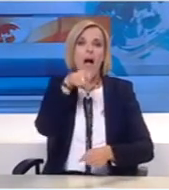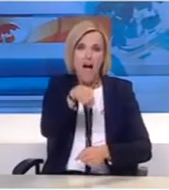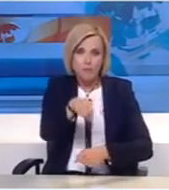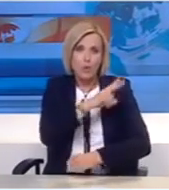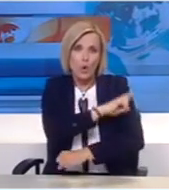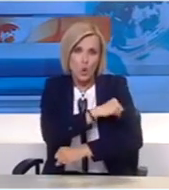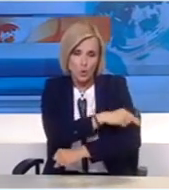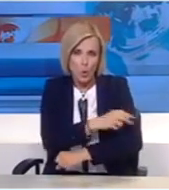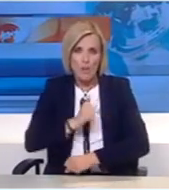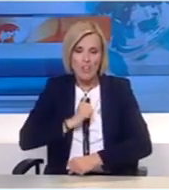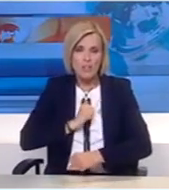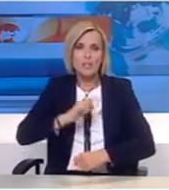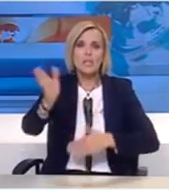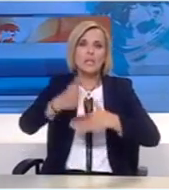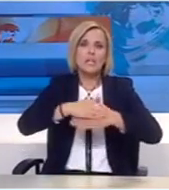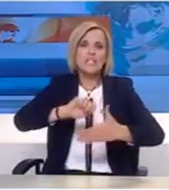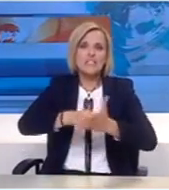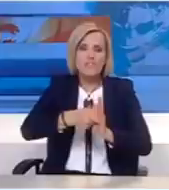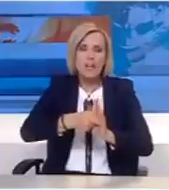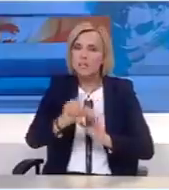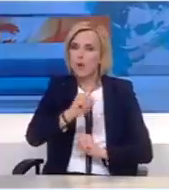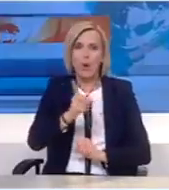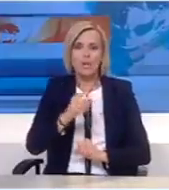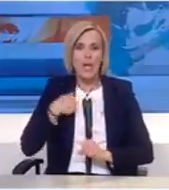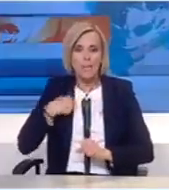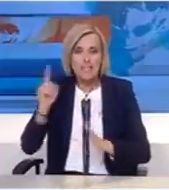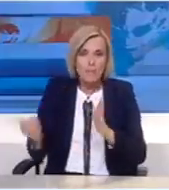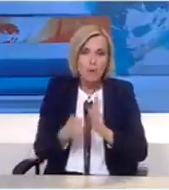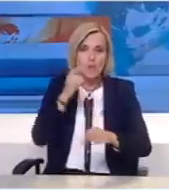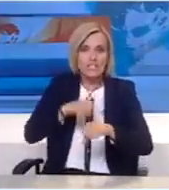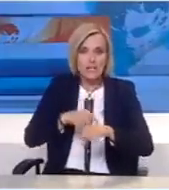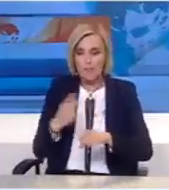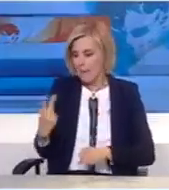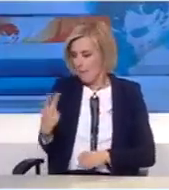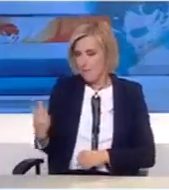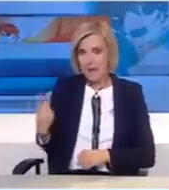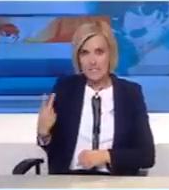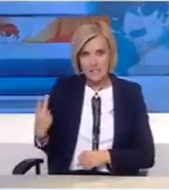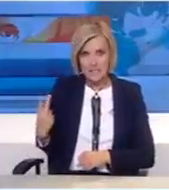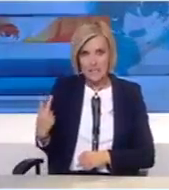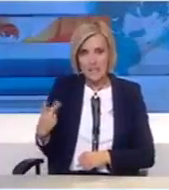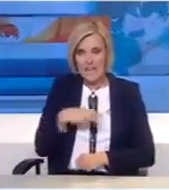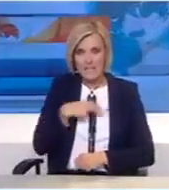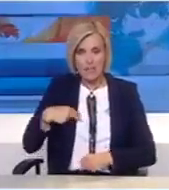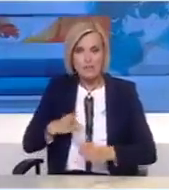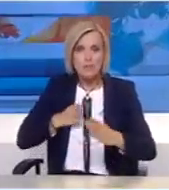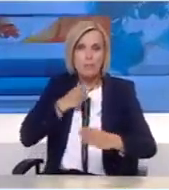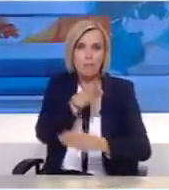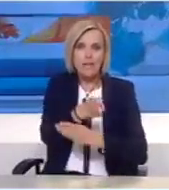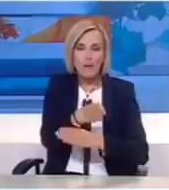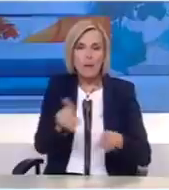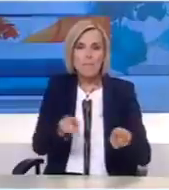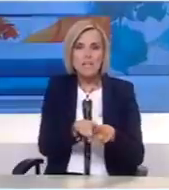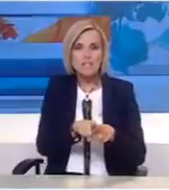σφραγιστεί. Καμία κλινική δεν σφραγίστηκε. Από την πρώτη στιγμή ήμασταν εκεί με τον κύριο Τσιόδρα και ταυτόχρονα με όλο το